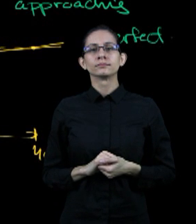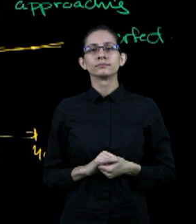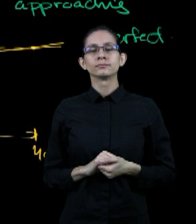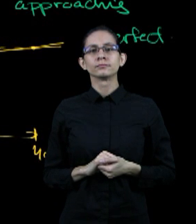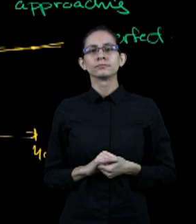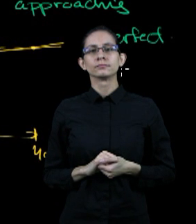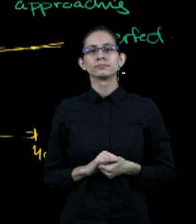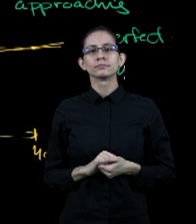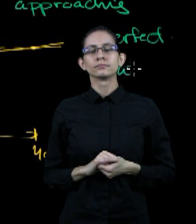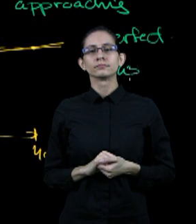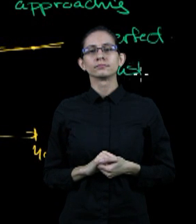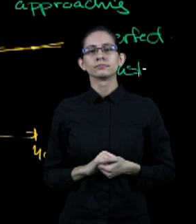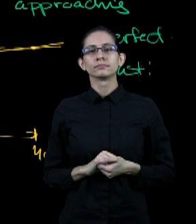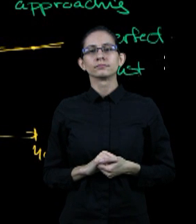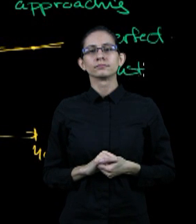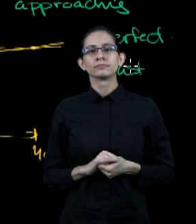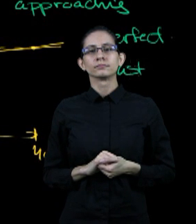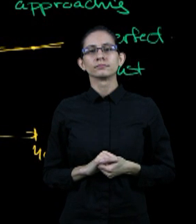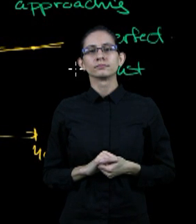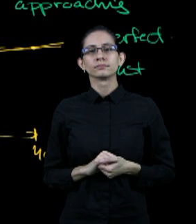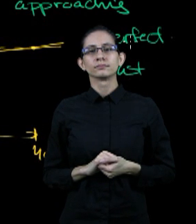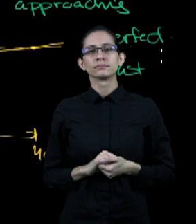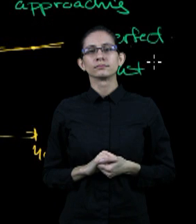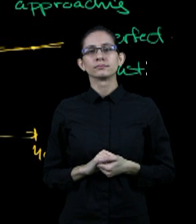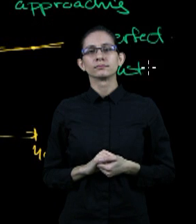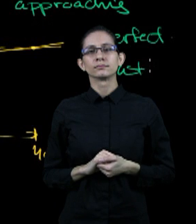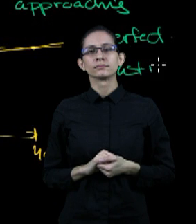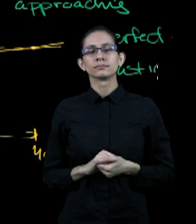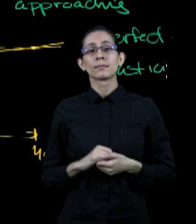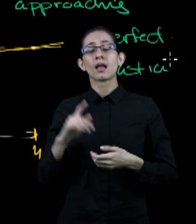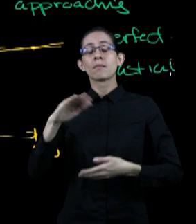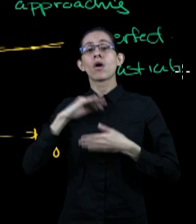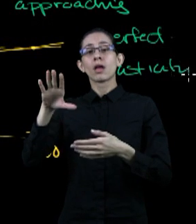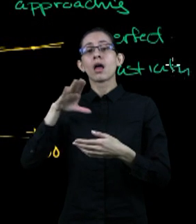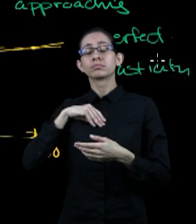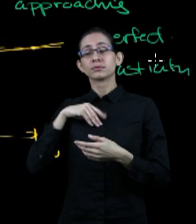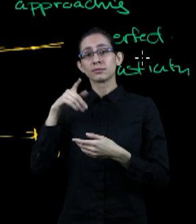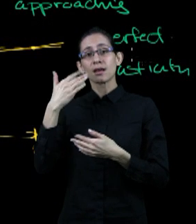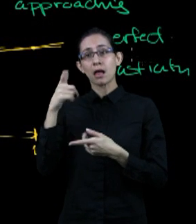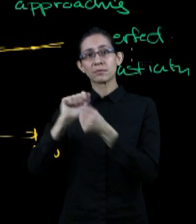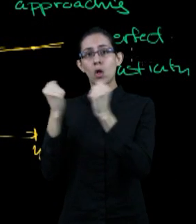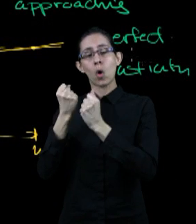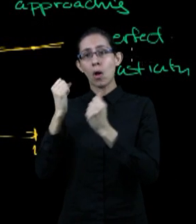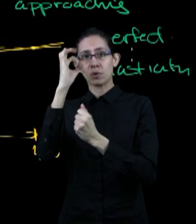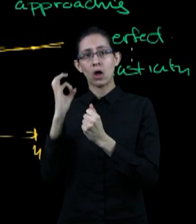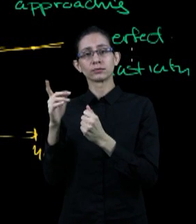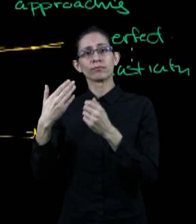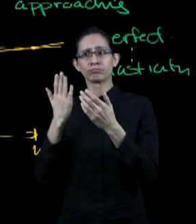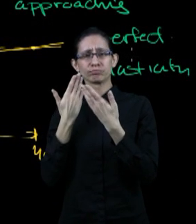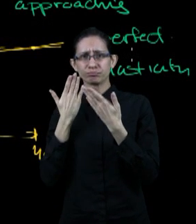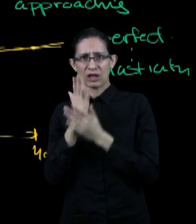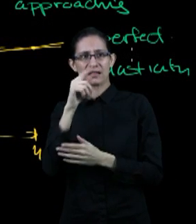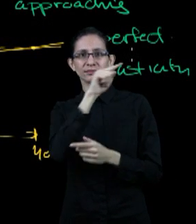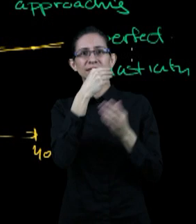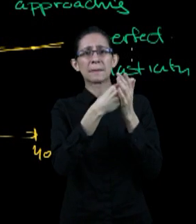Ogromne zmiany wielkości podaży... elastyczności. W rezultacie minimalnych procentowych zmian